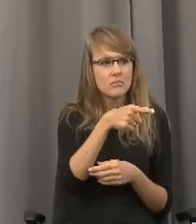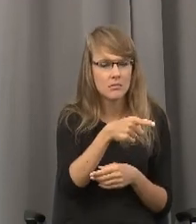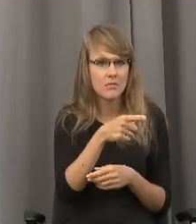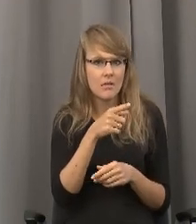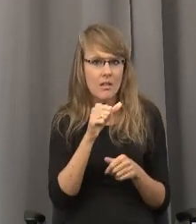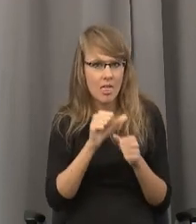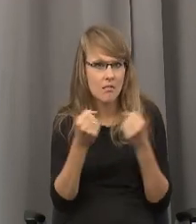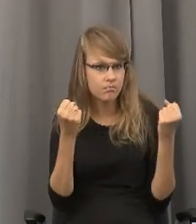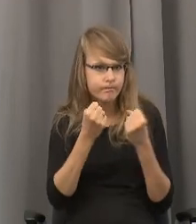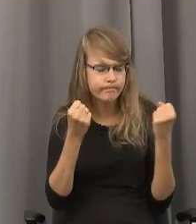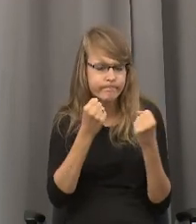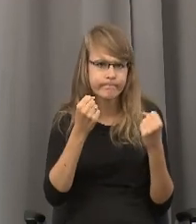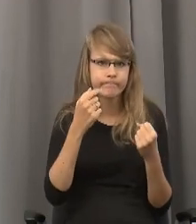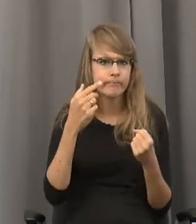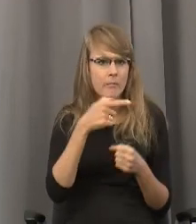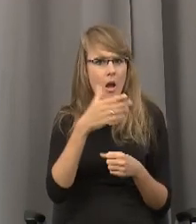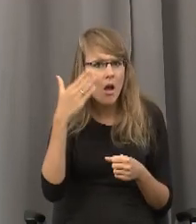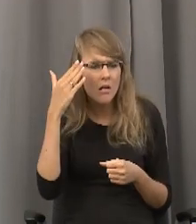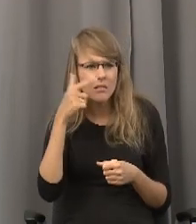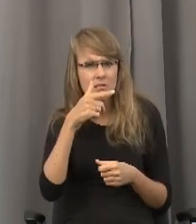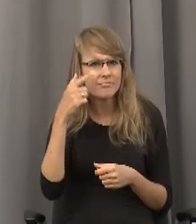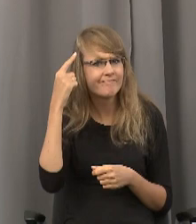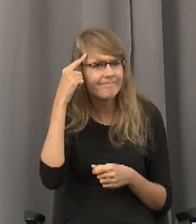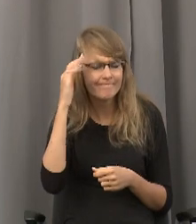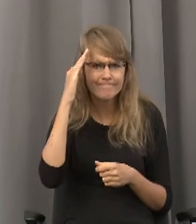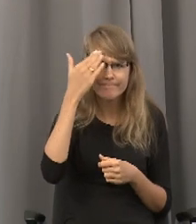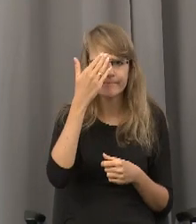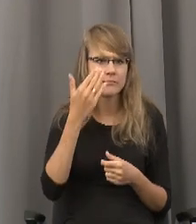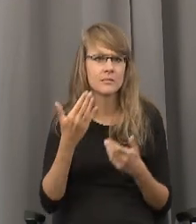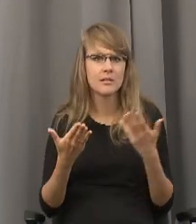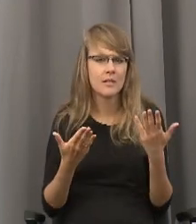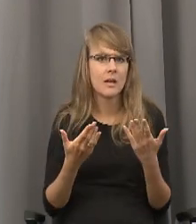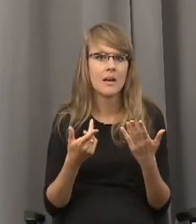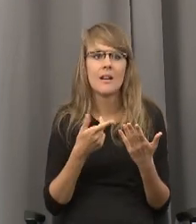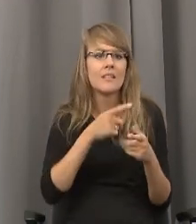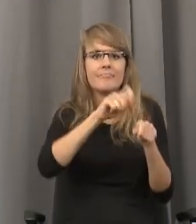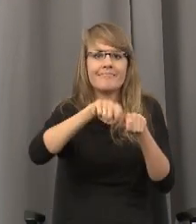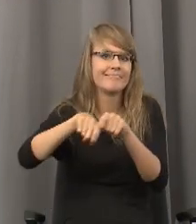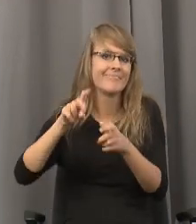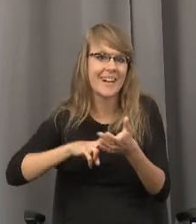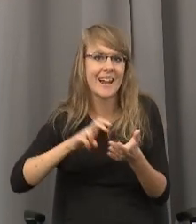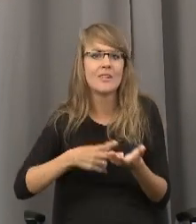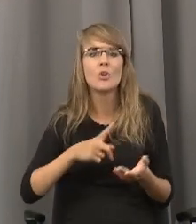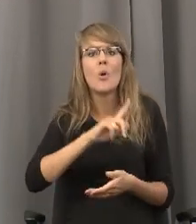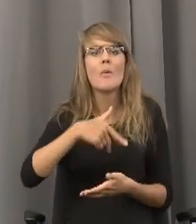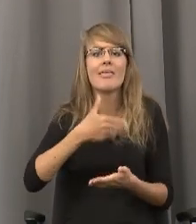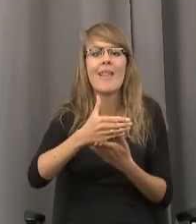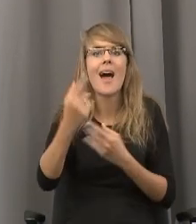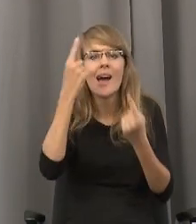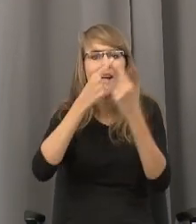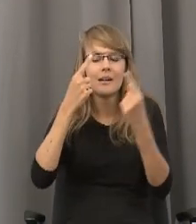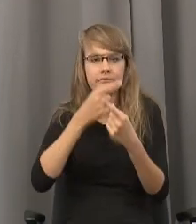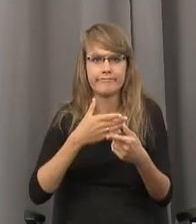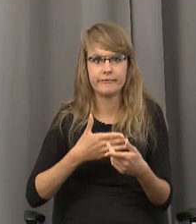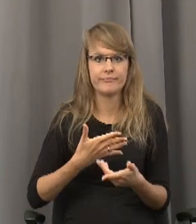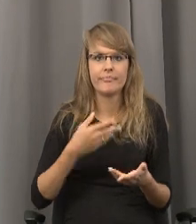równie istotne, występują w Polsce, jest po prostu blokujący nasze dalsze myślenie, czyli